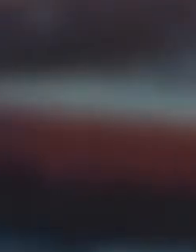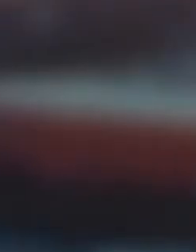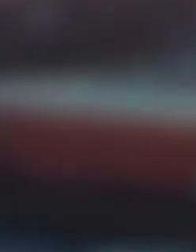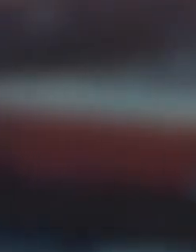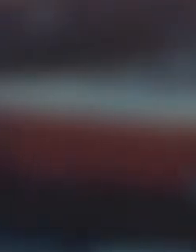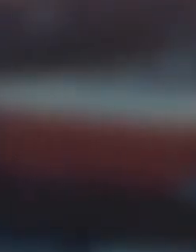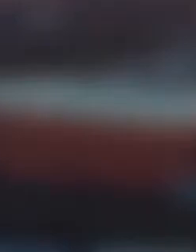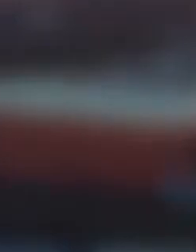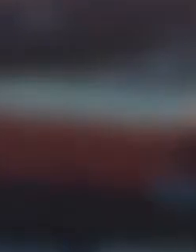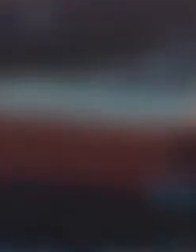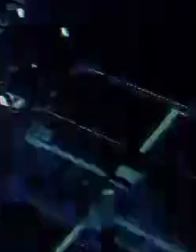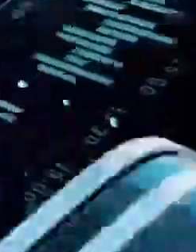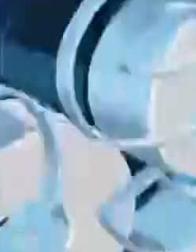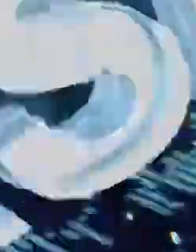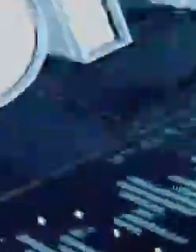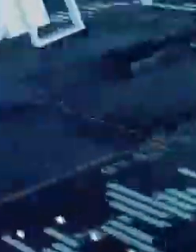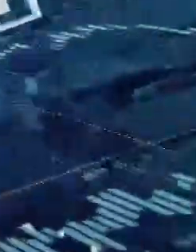Тұрлыбек, Жетісу телеарнасы.